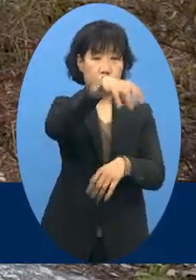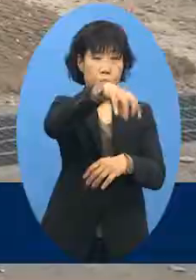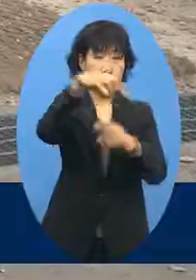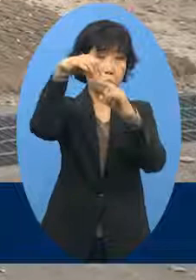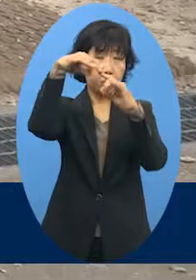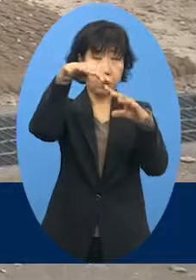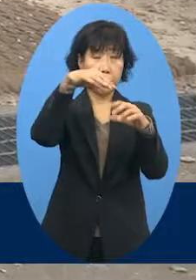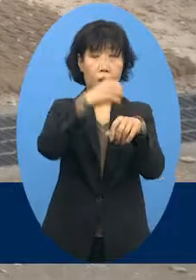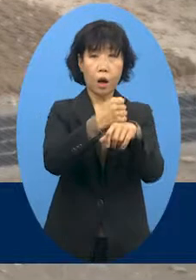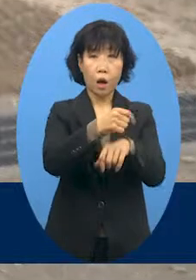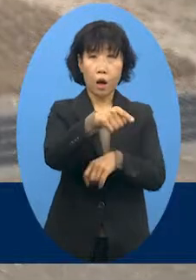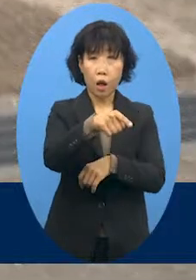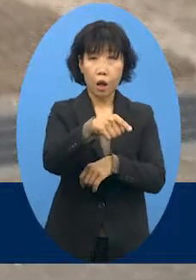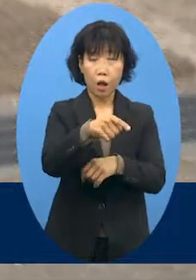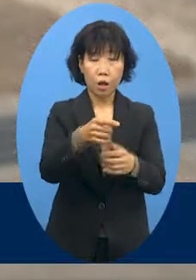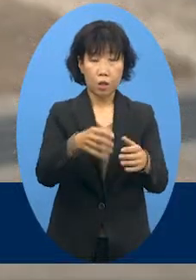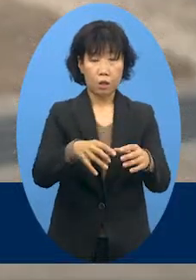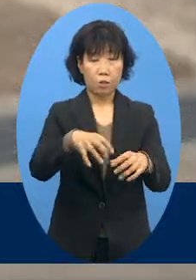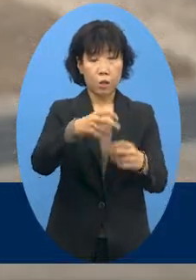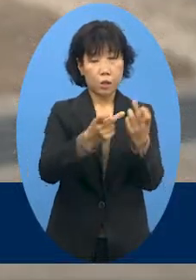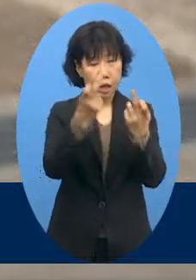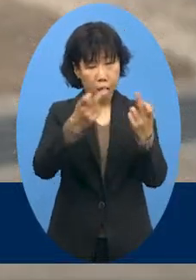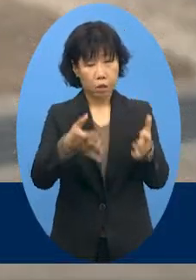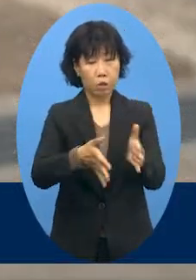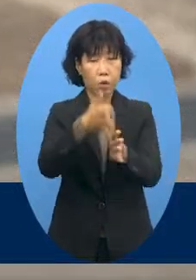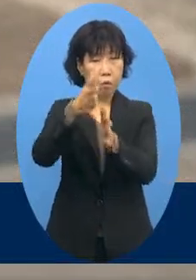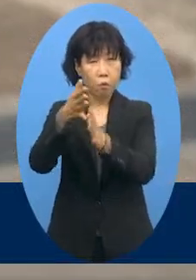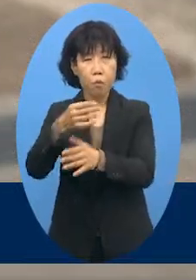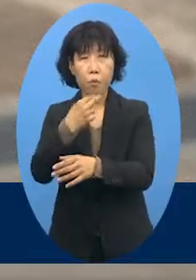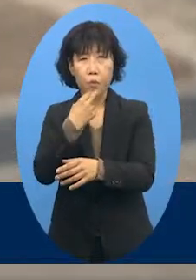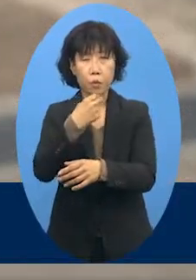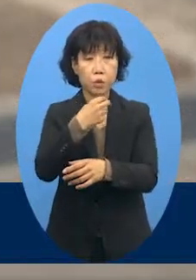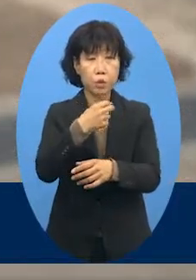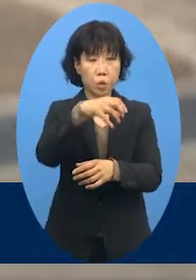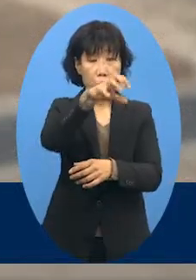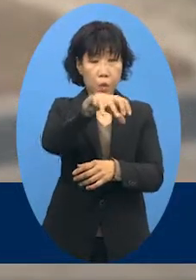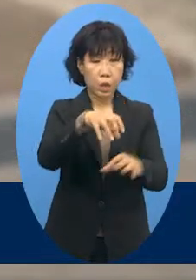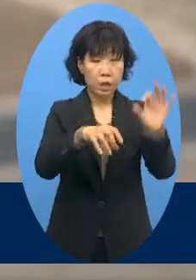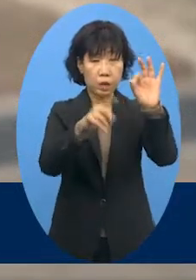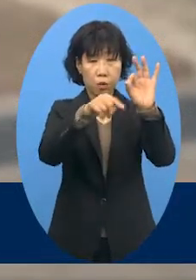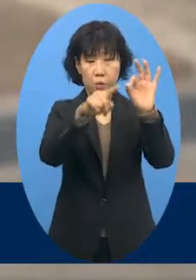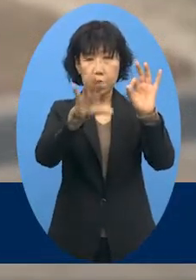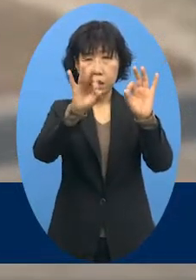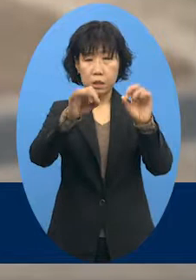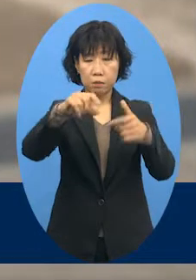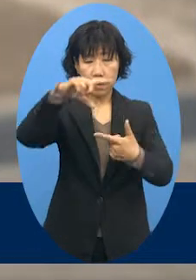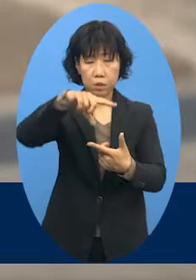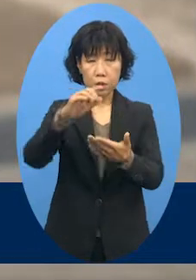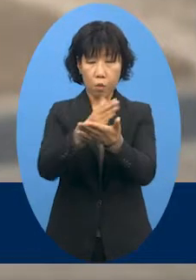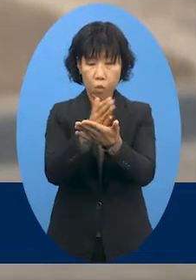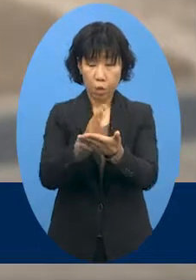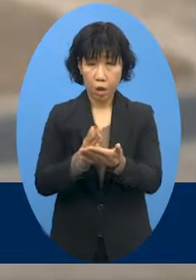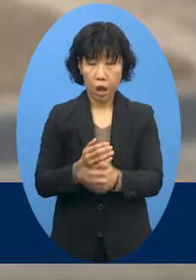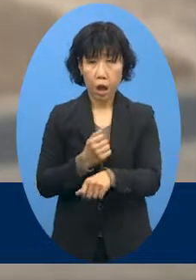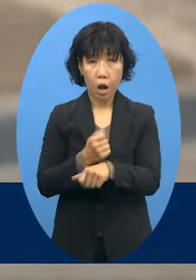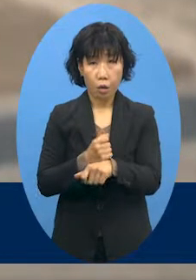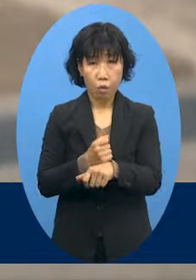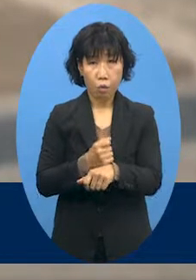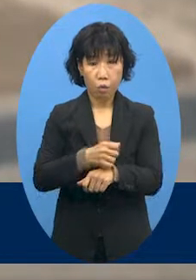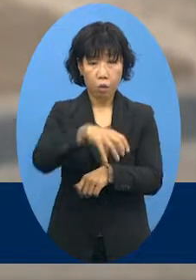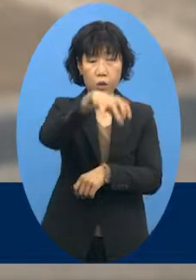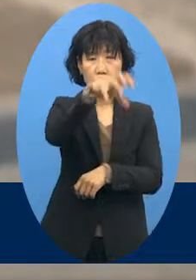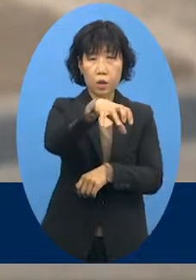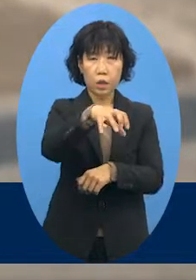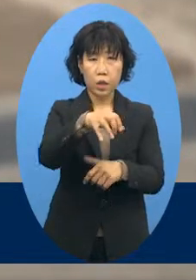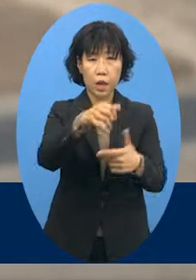산악 이나 해안 등 건물이 없는 b 거주지역에 19 팍 20m 격자형 으로 구획을 나누고 해당